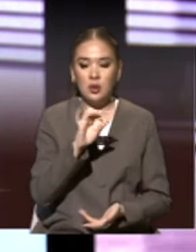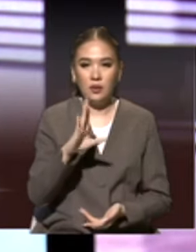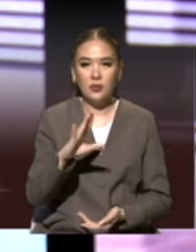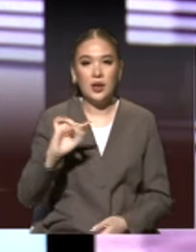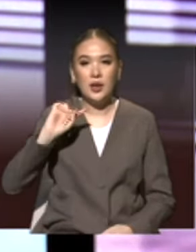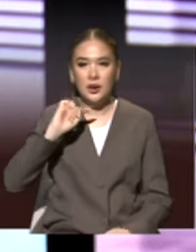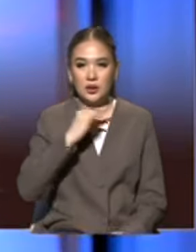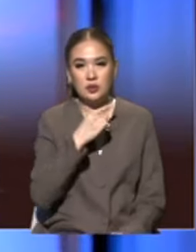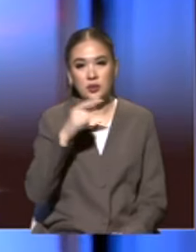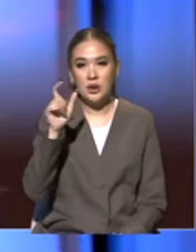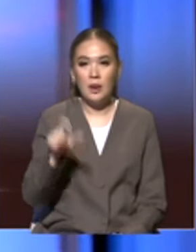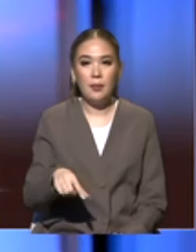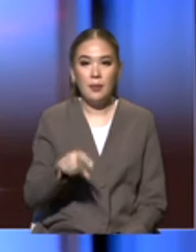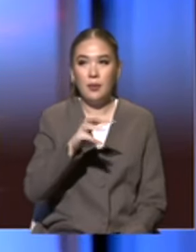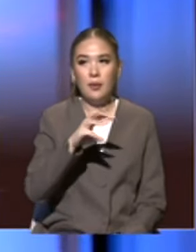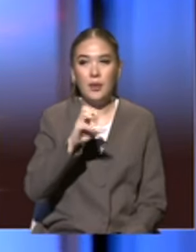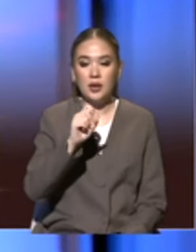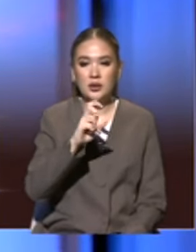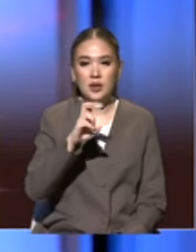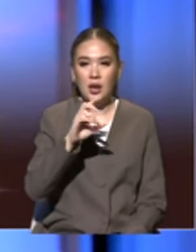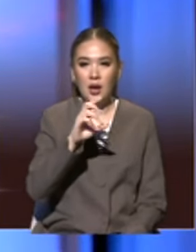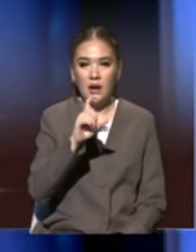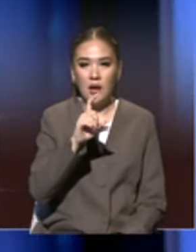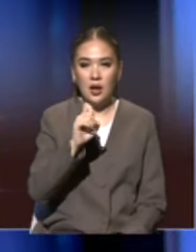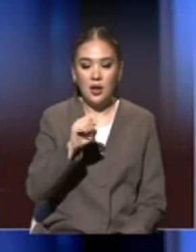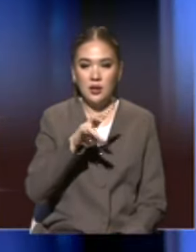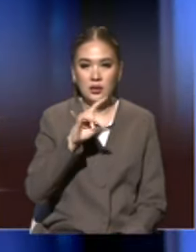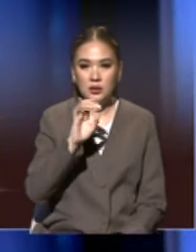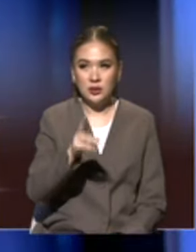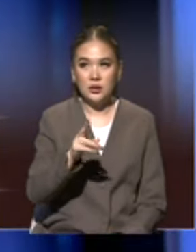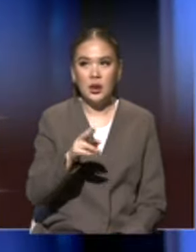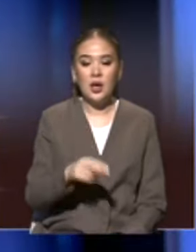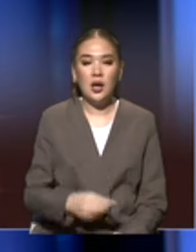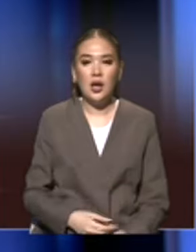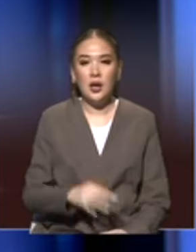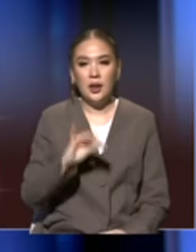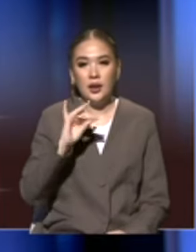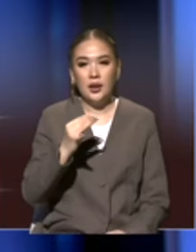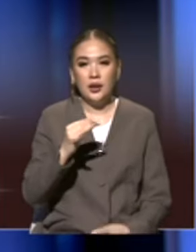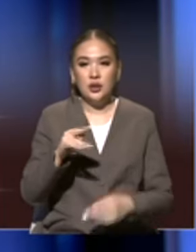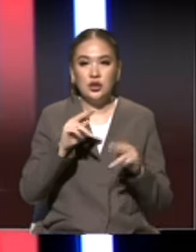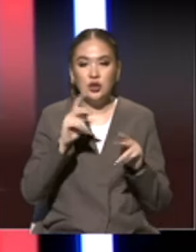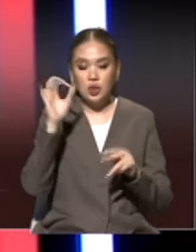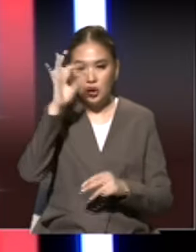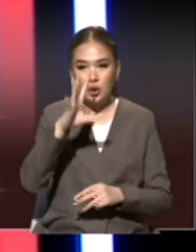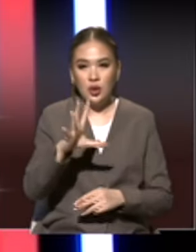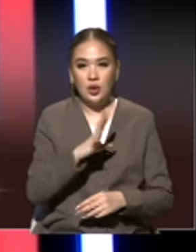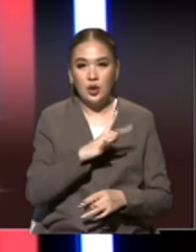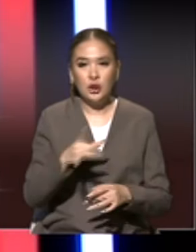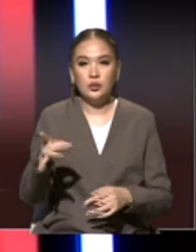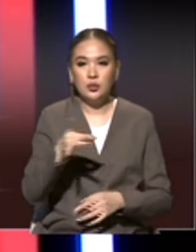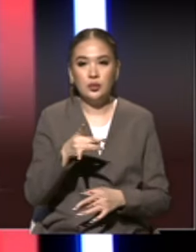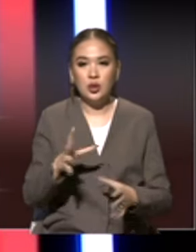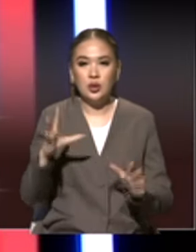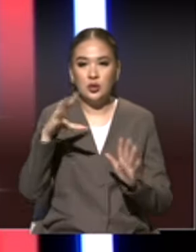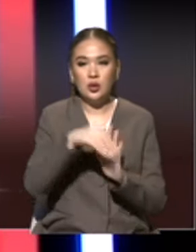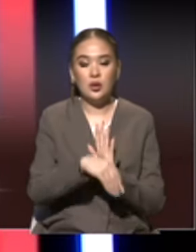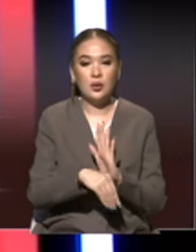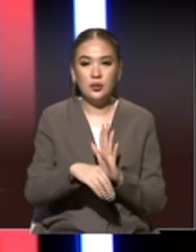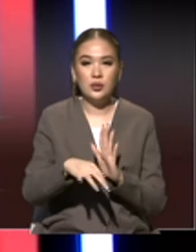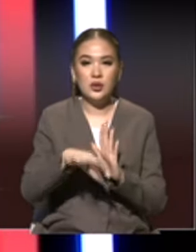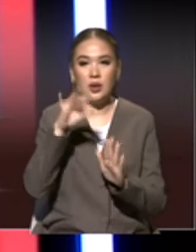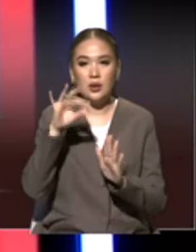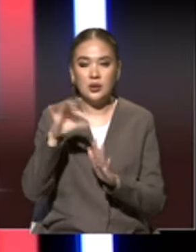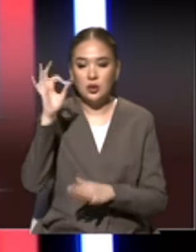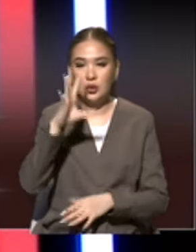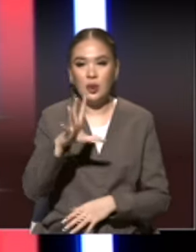экономист Мақсат Халық. Мәкең бізге Алматыдан келіп отыр, рахмет айтамыз. Әділдік жолы республикалық қоғамдық бірлестігі мониторинг және талдау